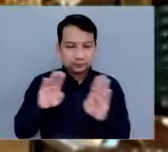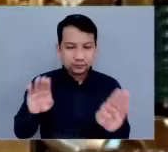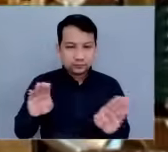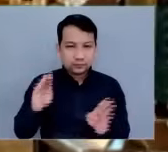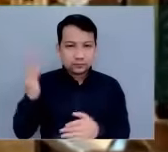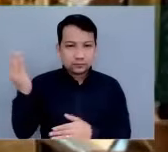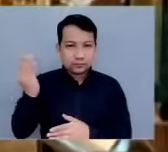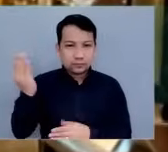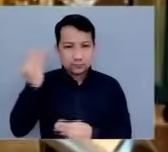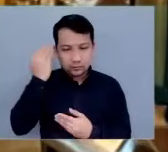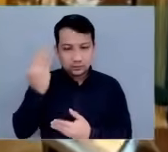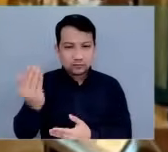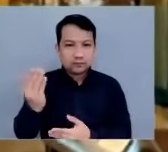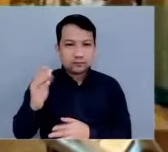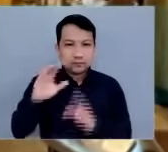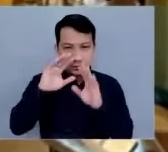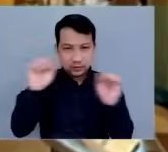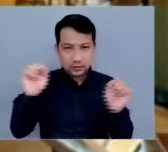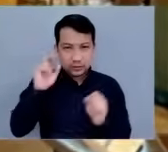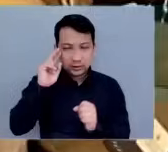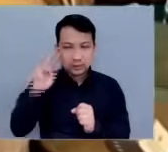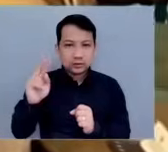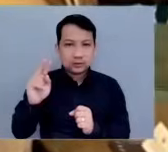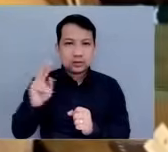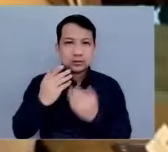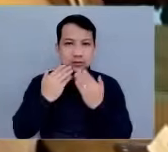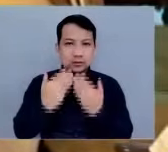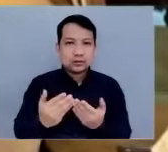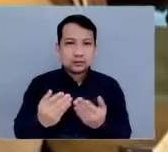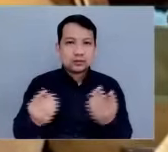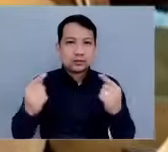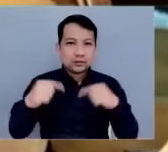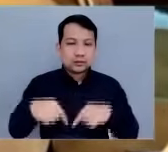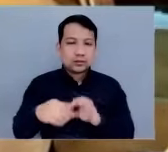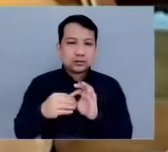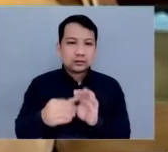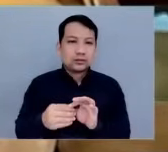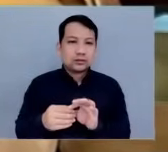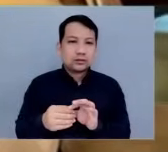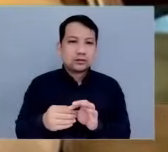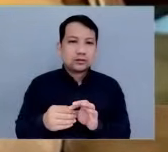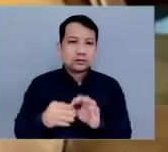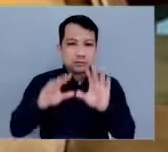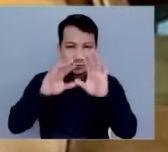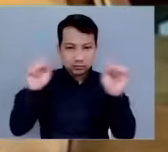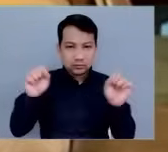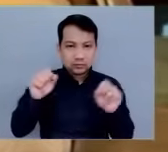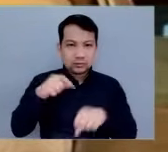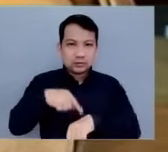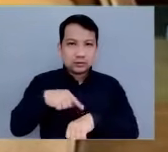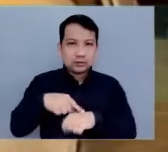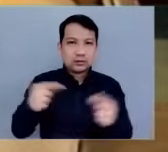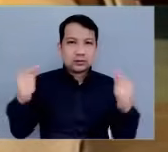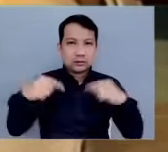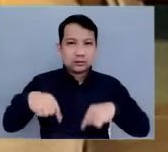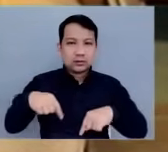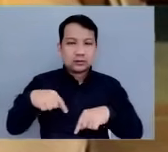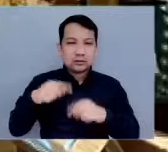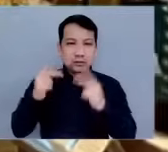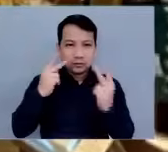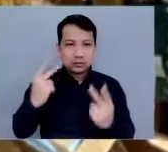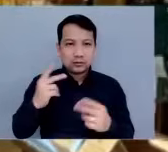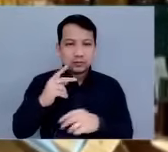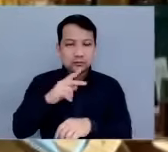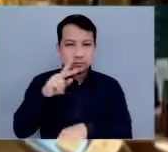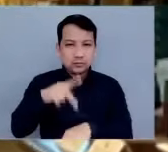saan ipinaabot ni Pangulong Marcos ang kanyang pasasalamat sa pagbibigay ni President Zelensky ng oras sa pagbisita niya dito sa Pilipinas